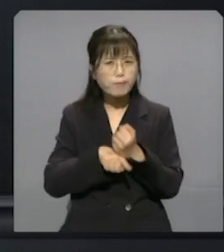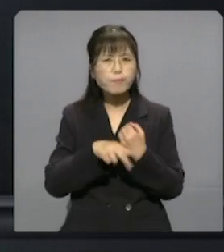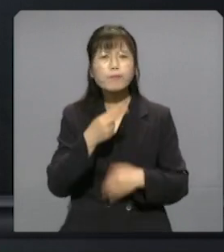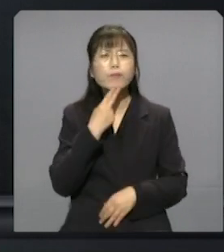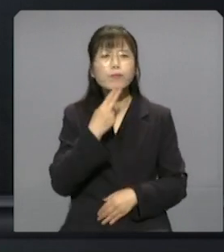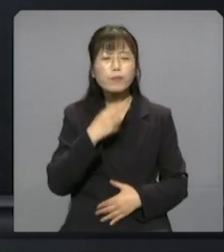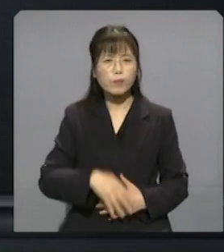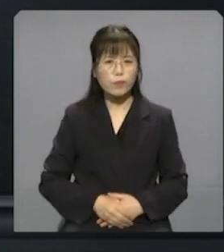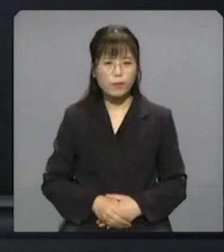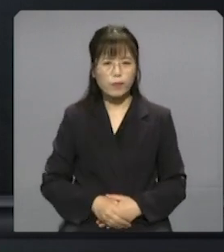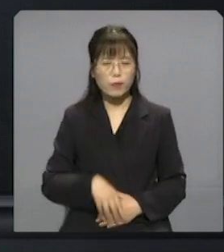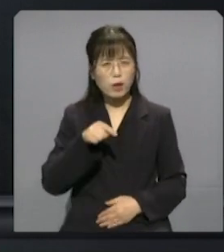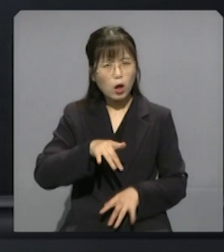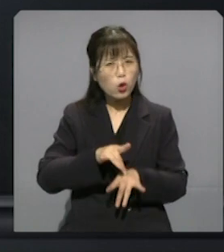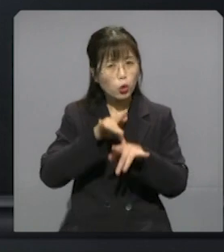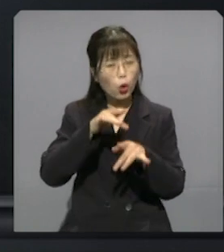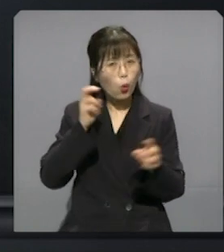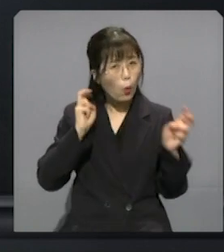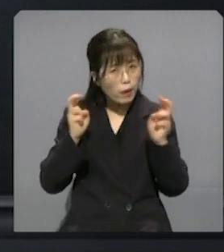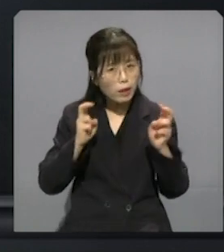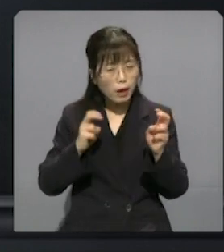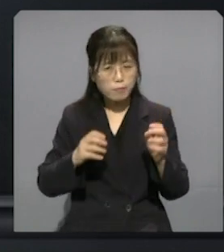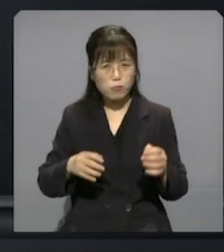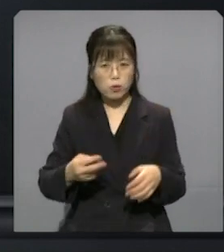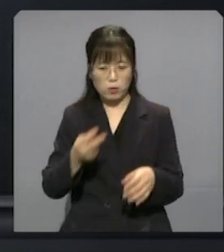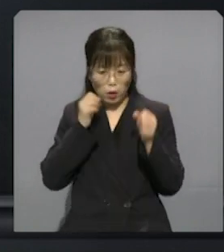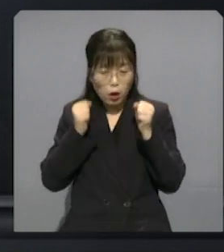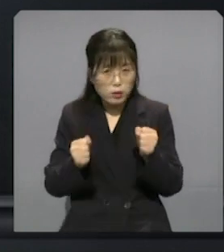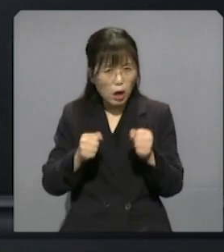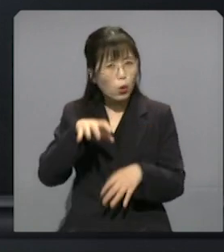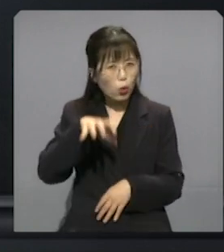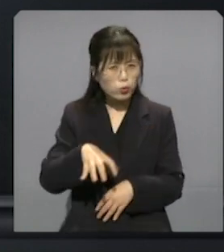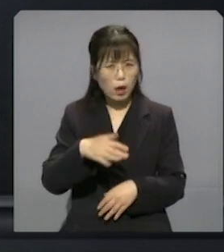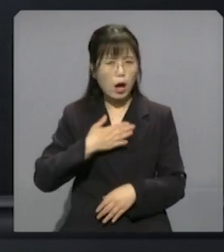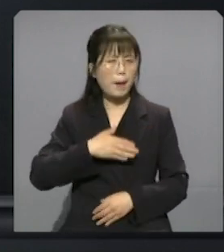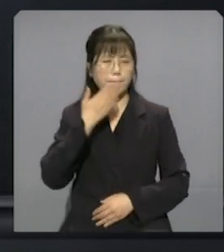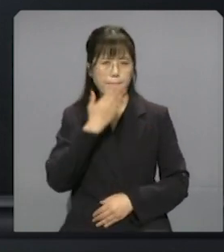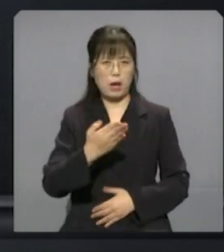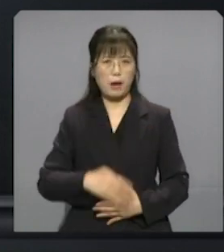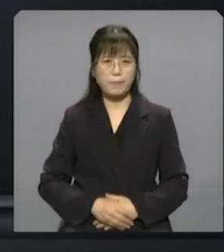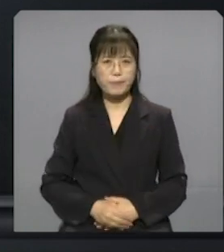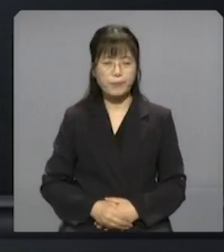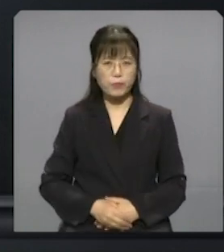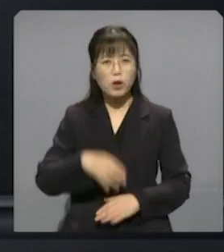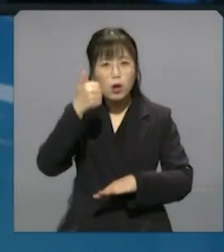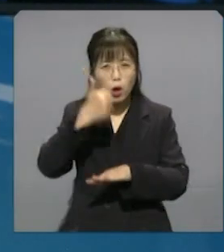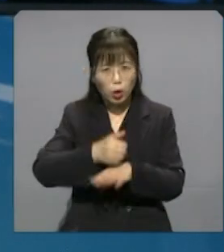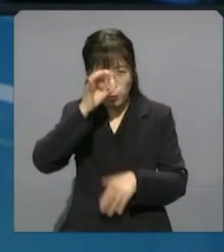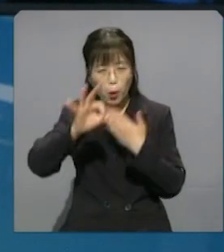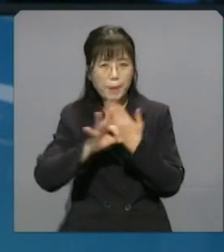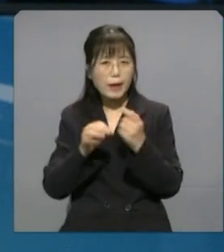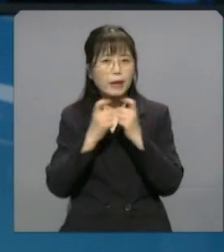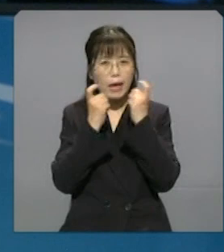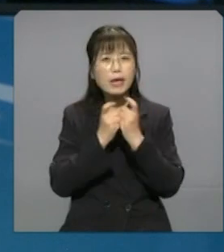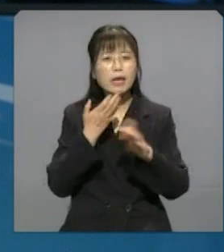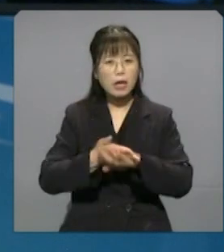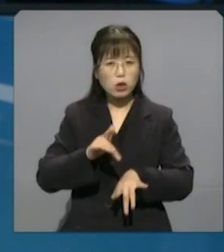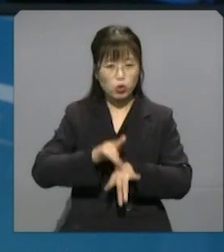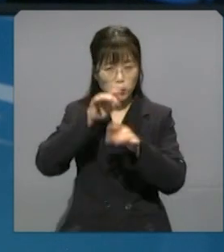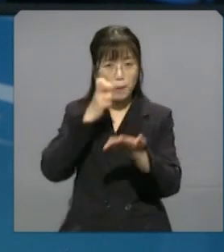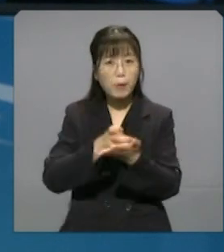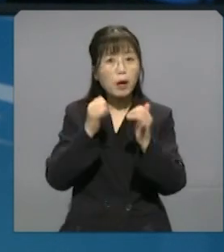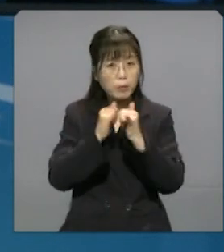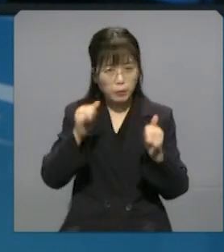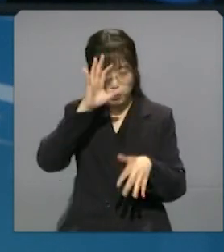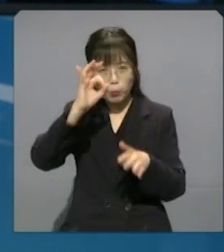이것만 보면 유령 회사인지 건실한 곳인지 바로 알 수 있는데도 말입니다 아 결국 개인과 달리 유령